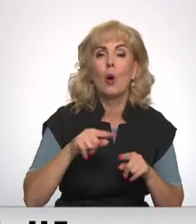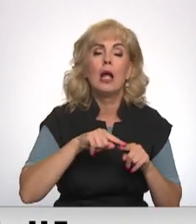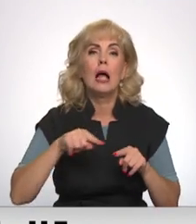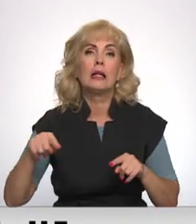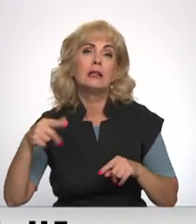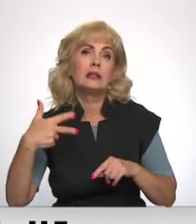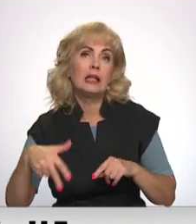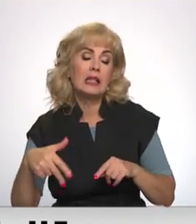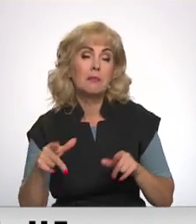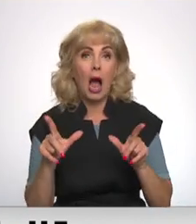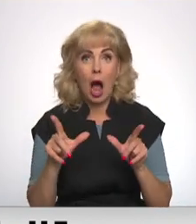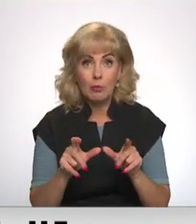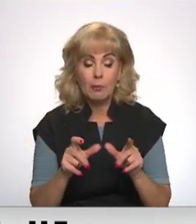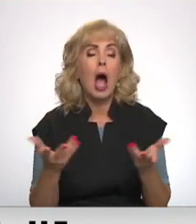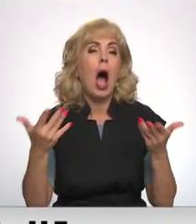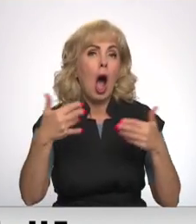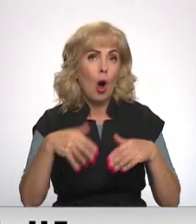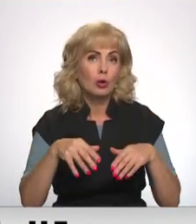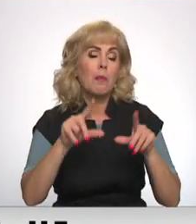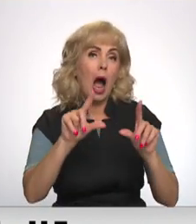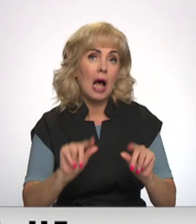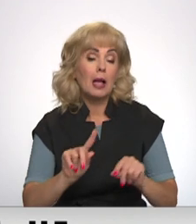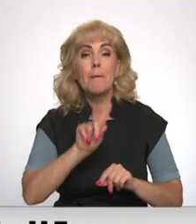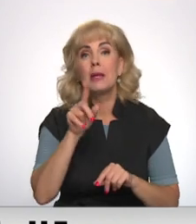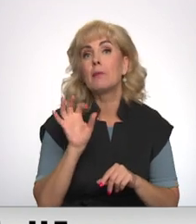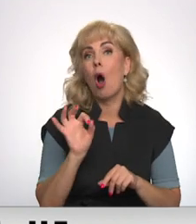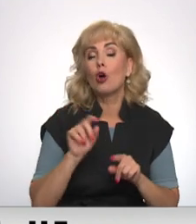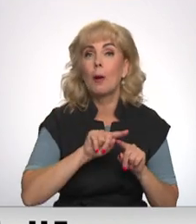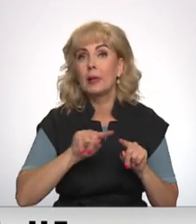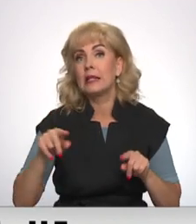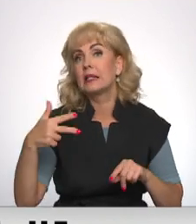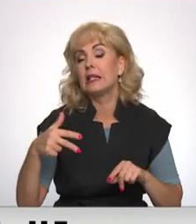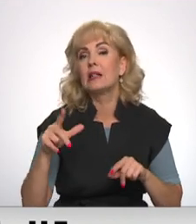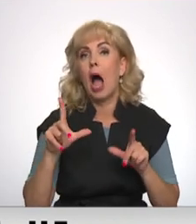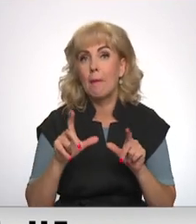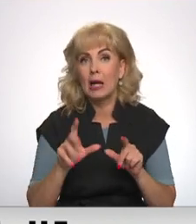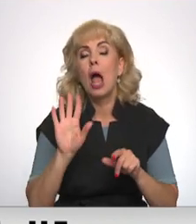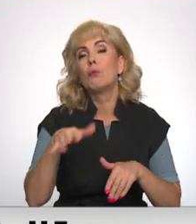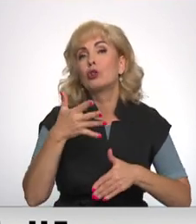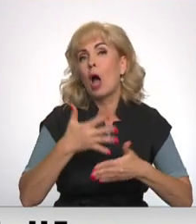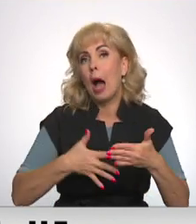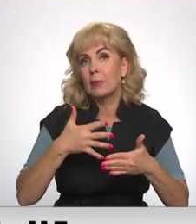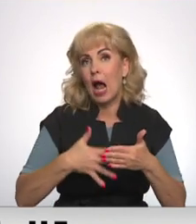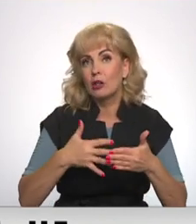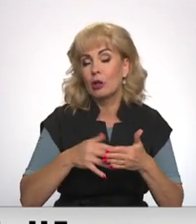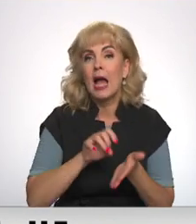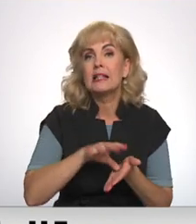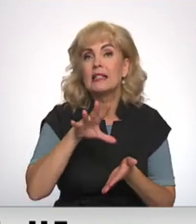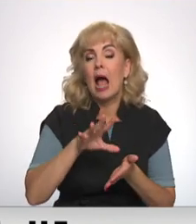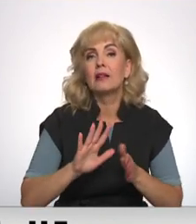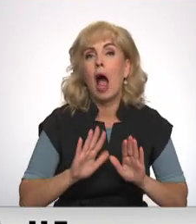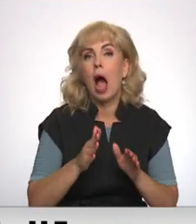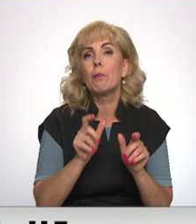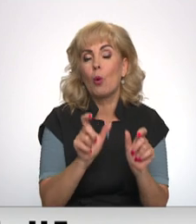30. Aprīlī. Automātiski atlaide no 1. Oktobra līdz 30. Aprīlim tiks aprēķināta arī centrāla apkuras